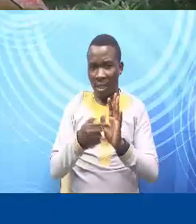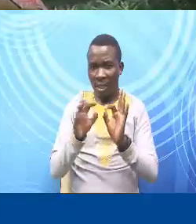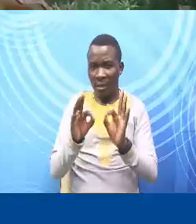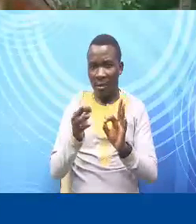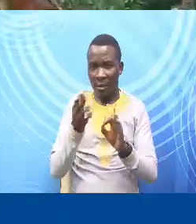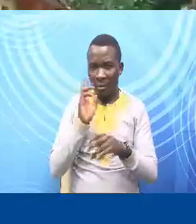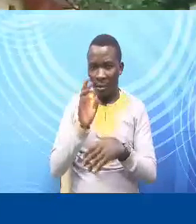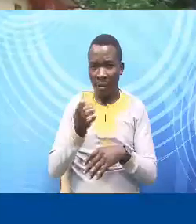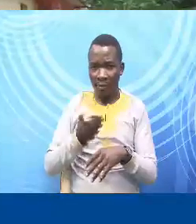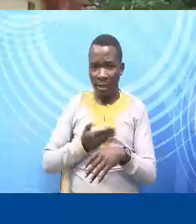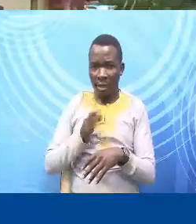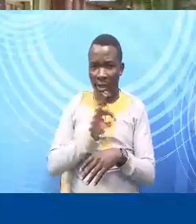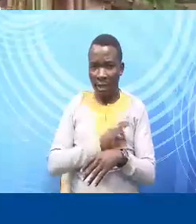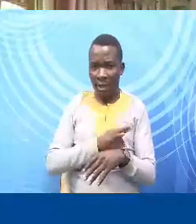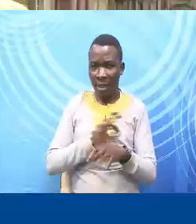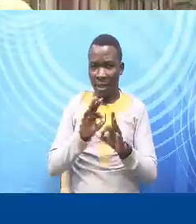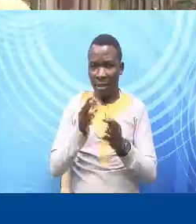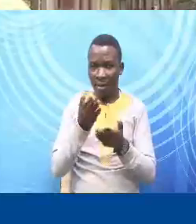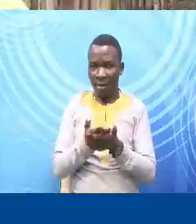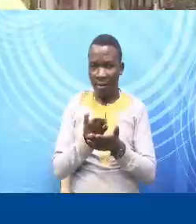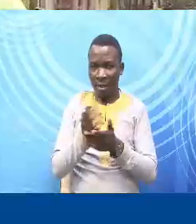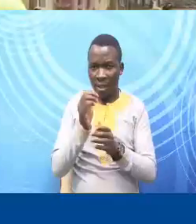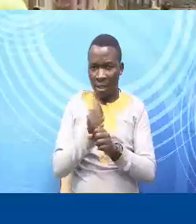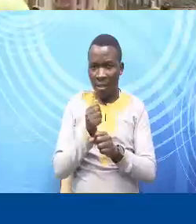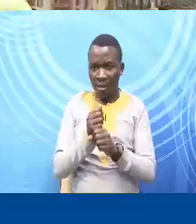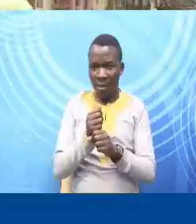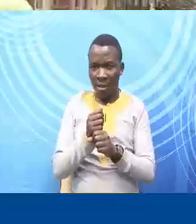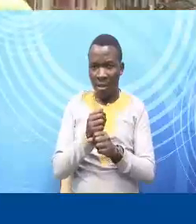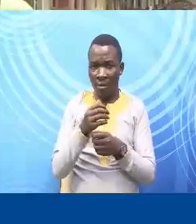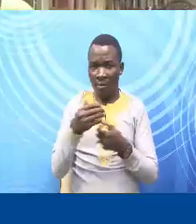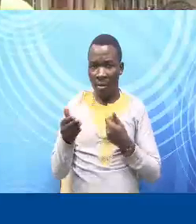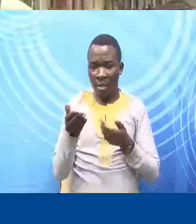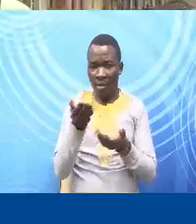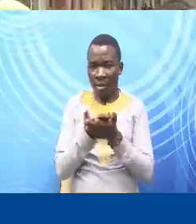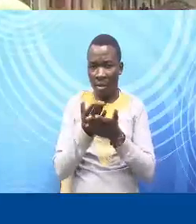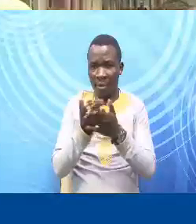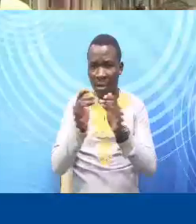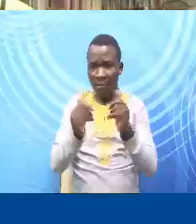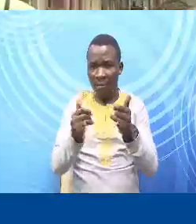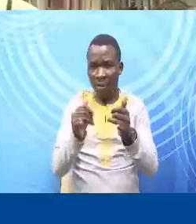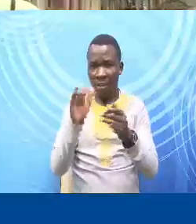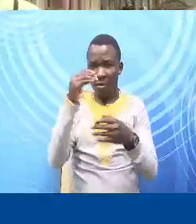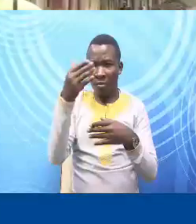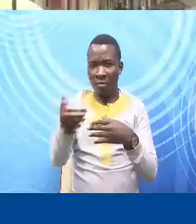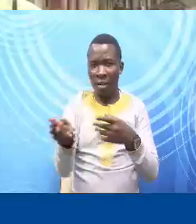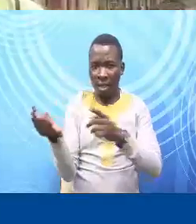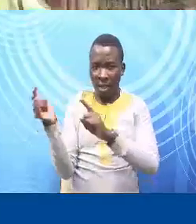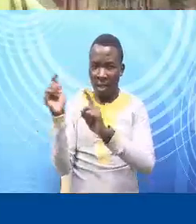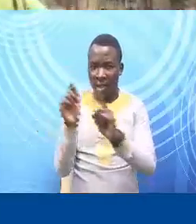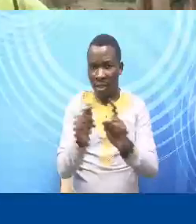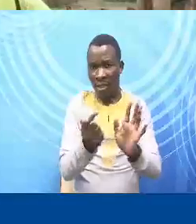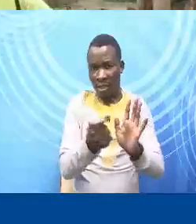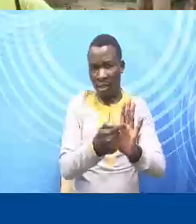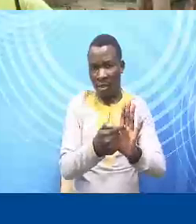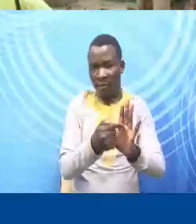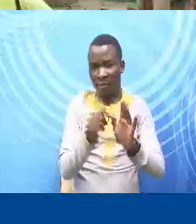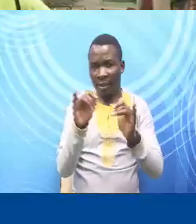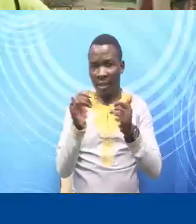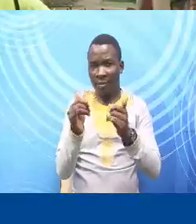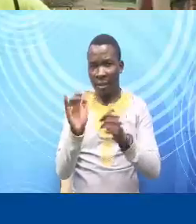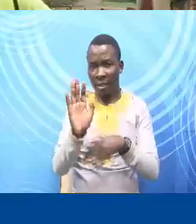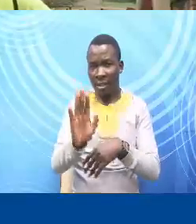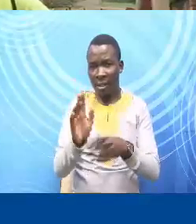afite minyungu icyo nsabye nicyo nkora ubanza no kunsaba iyo mikino fast nyuma akaba ariyo nzaza kwerekana yes iyi mikino yawe